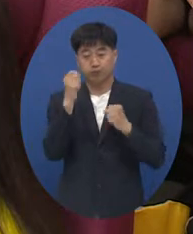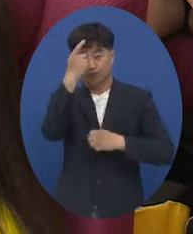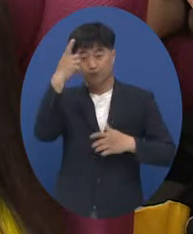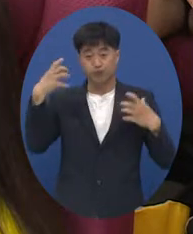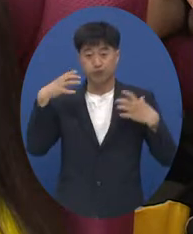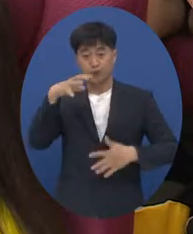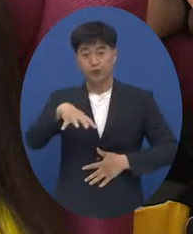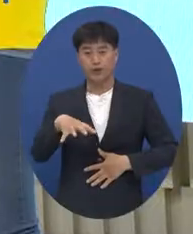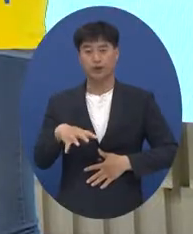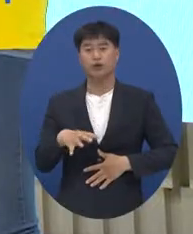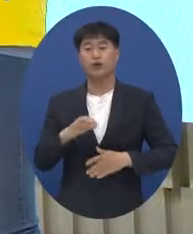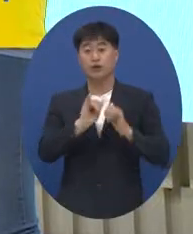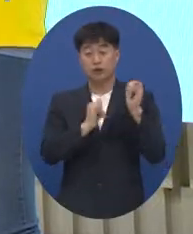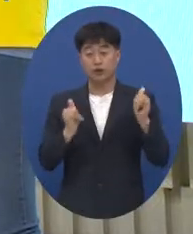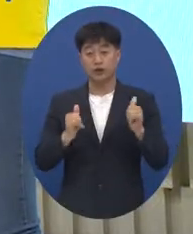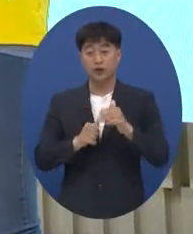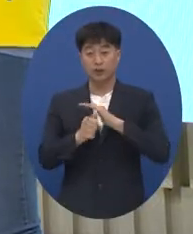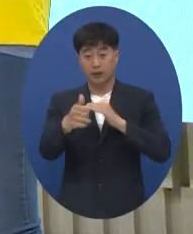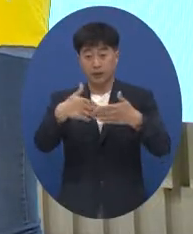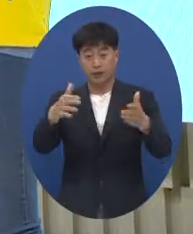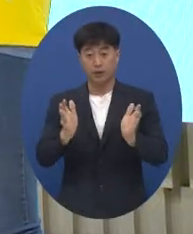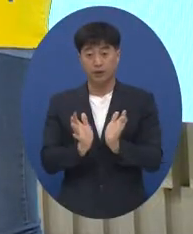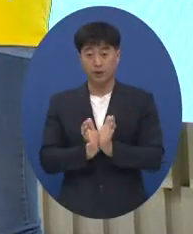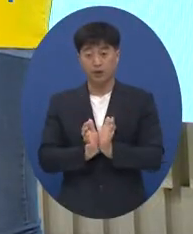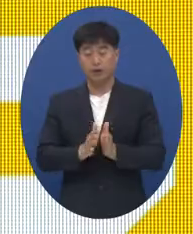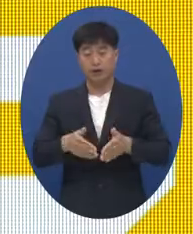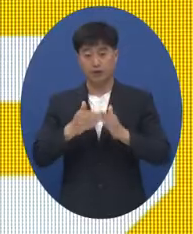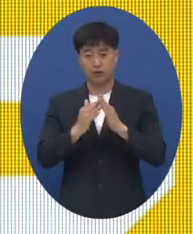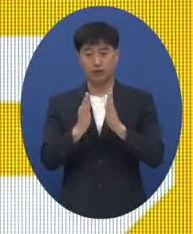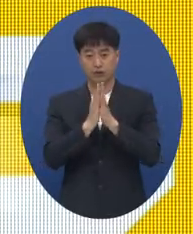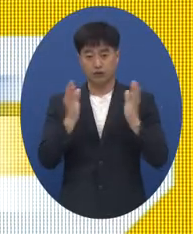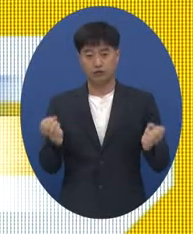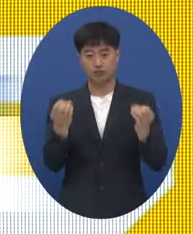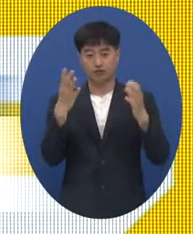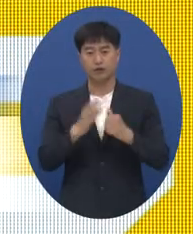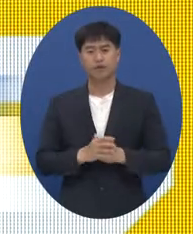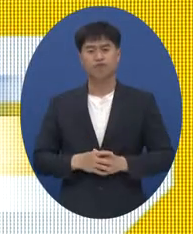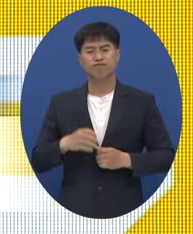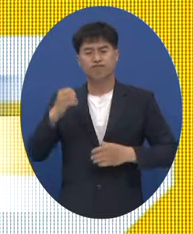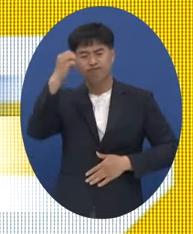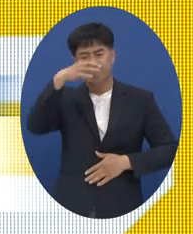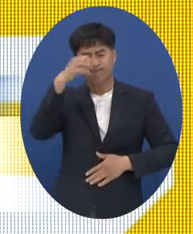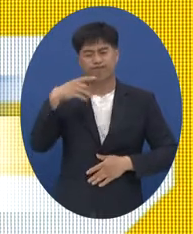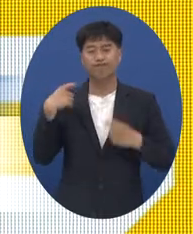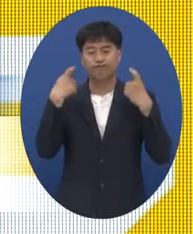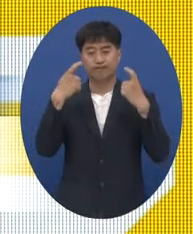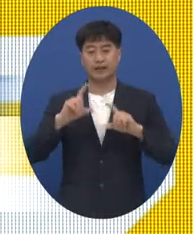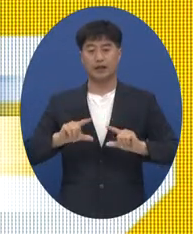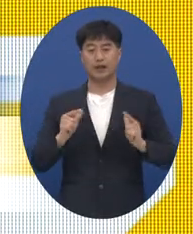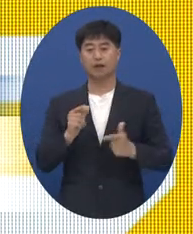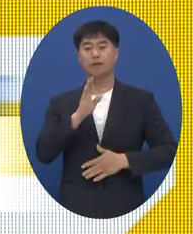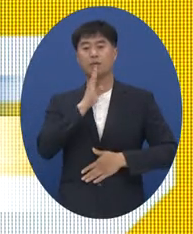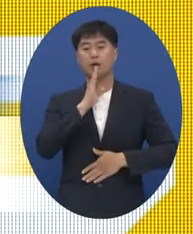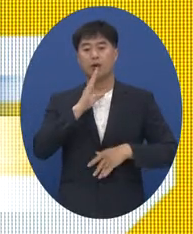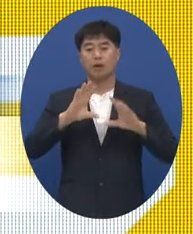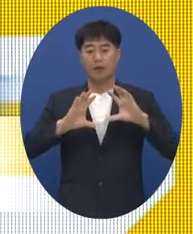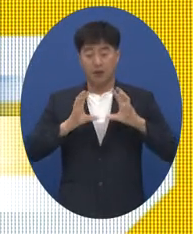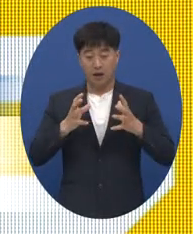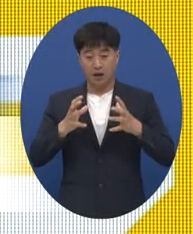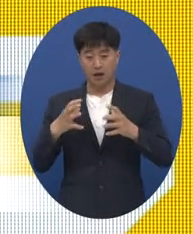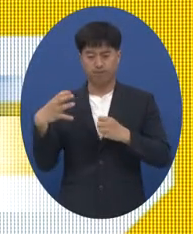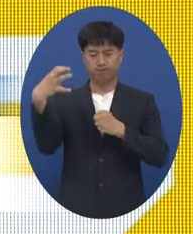경기도 중학생 역사원정대 발대식을 가졌습니다. 단순히 여행이 아니라